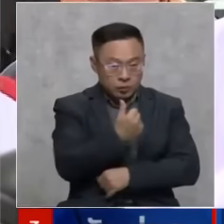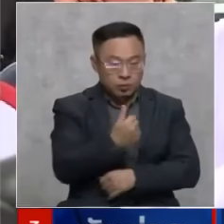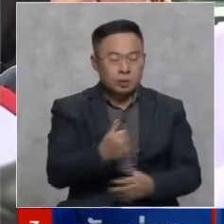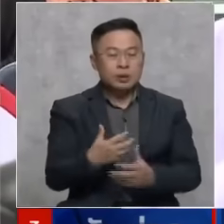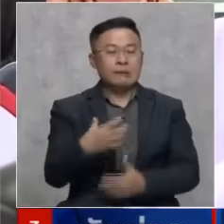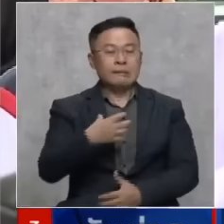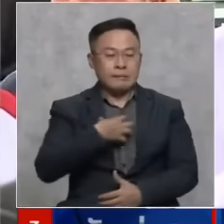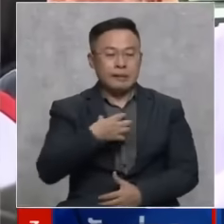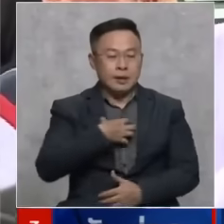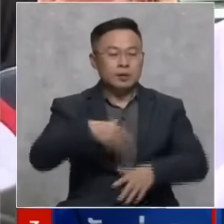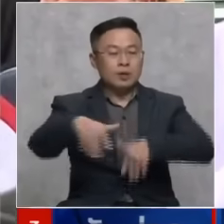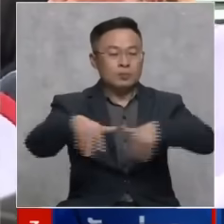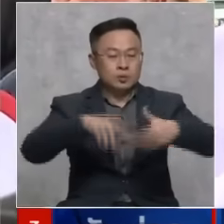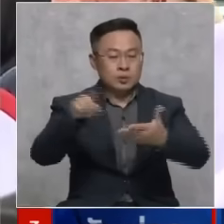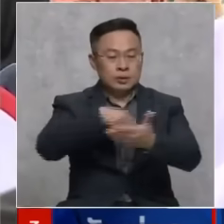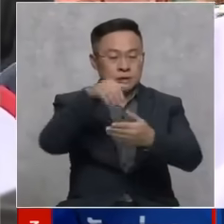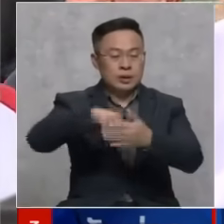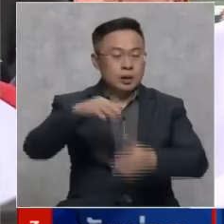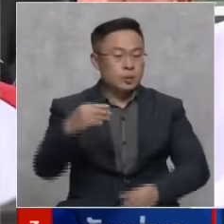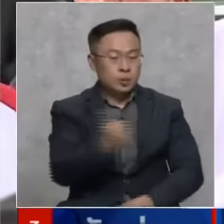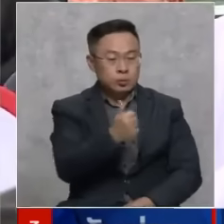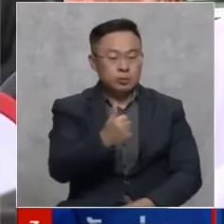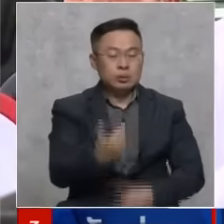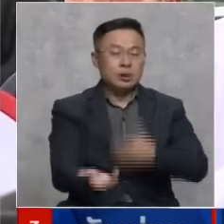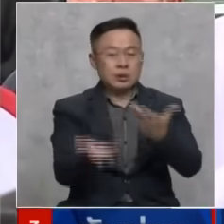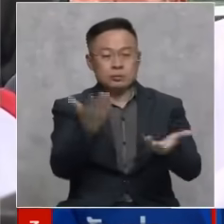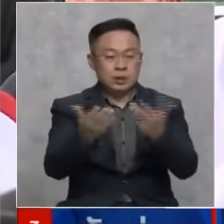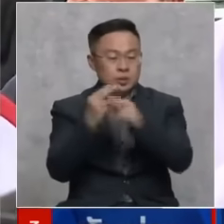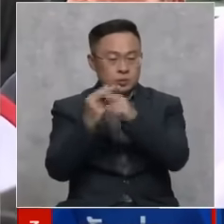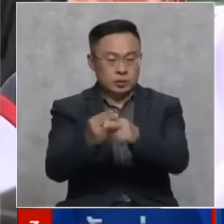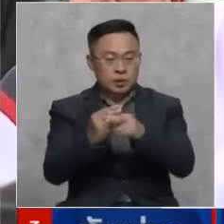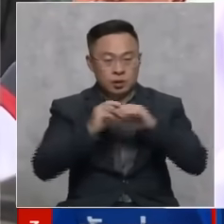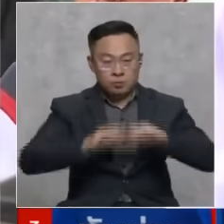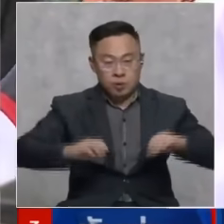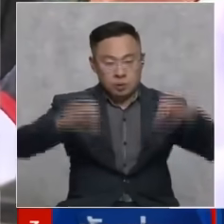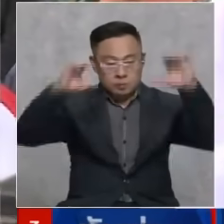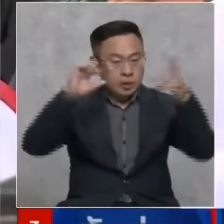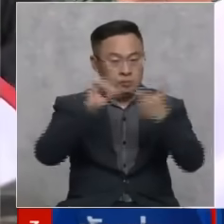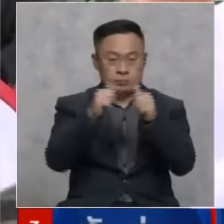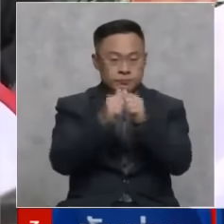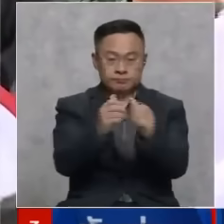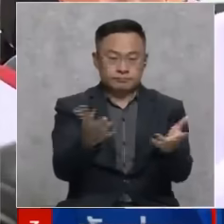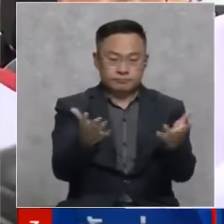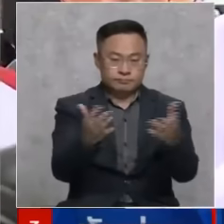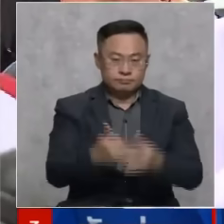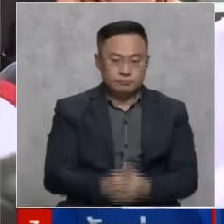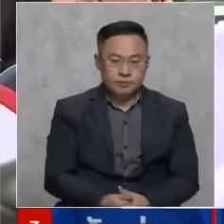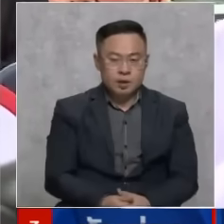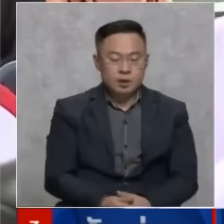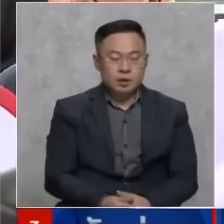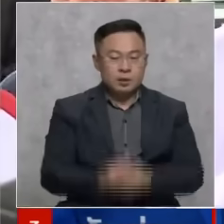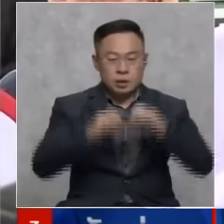ต้องการพี่น้องประชาชนได้หรือไม่เพราะรัฐบาลเองก็ไม่ได้ผูกมัดค่ะ ต้